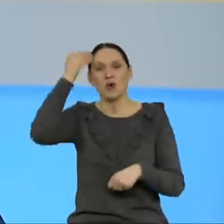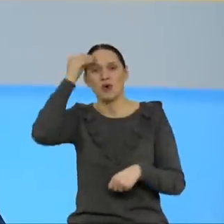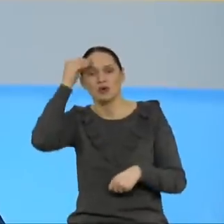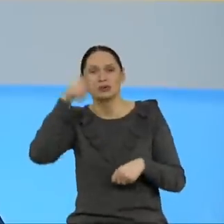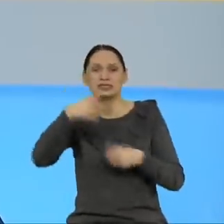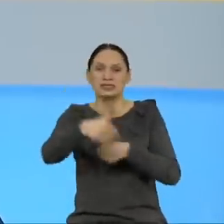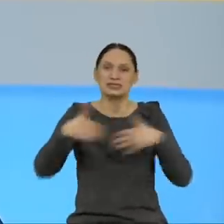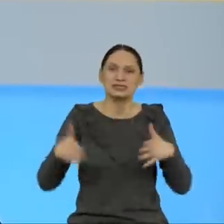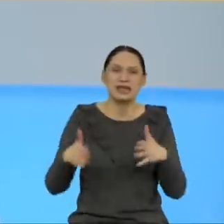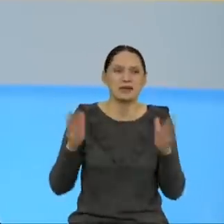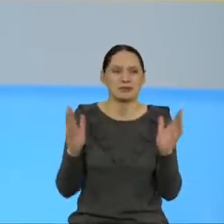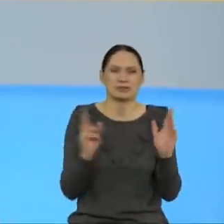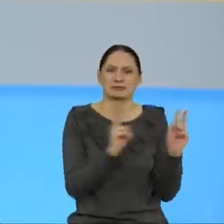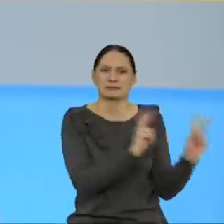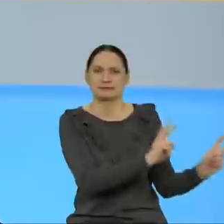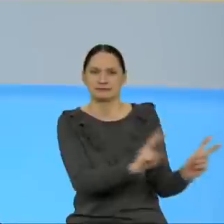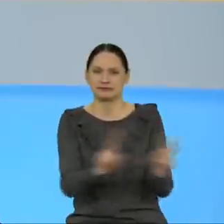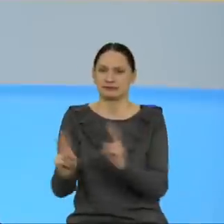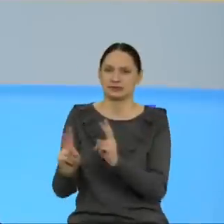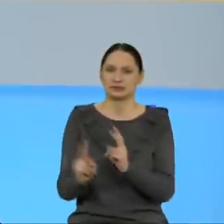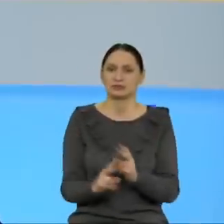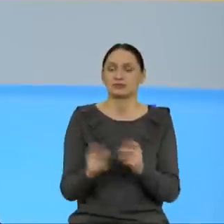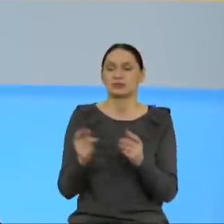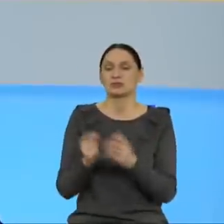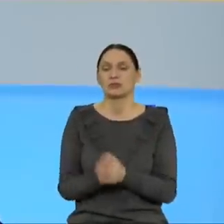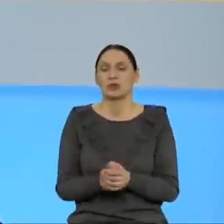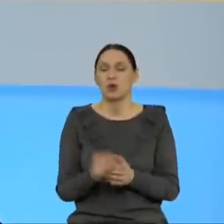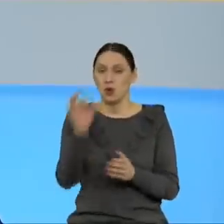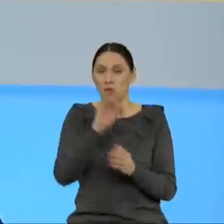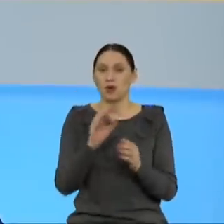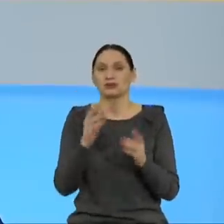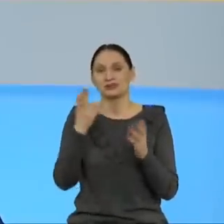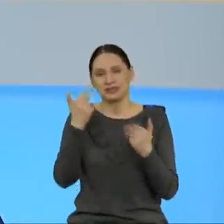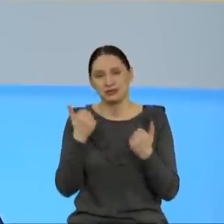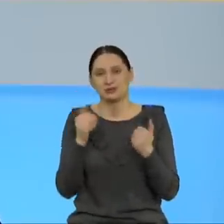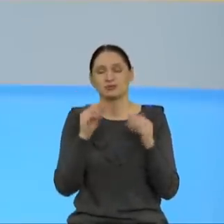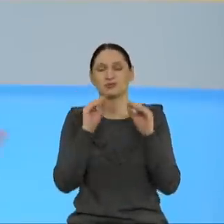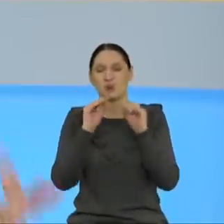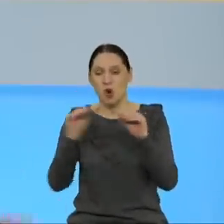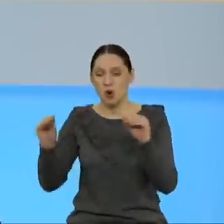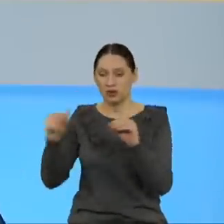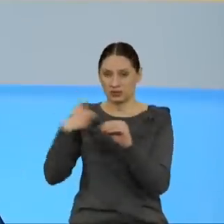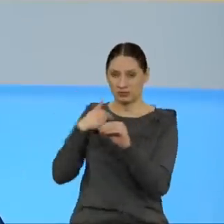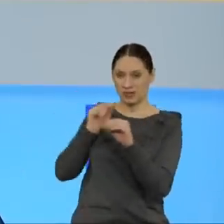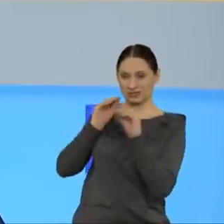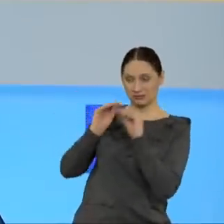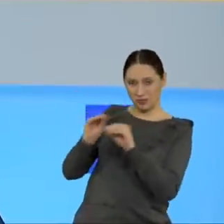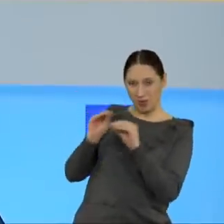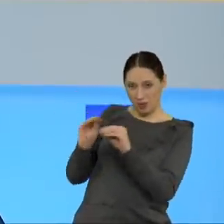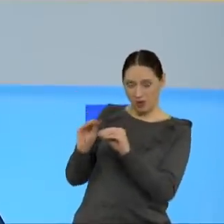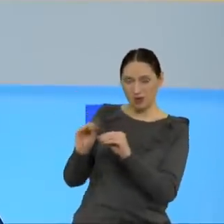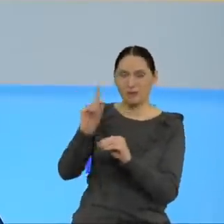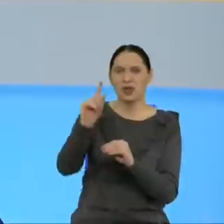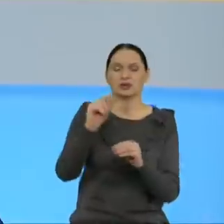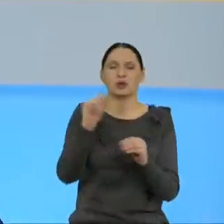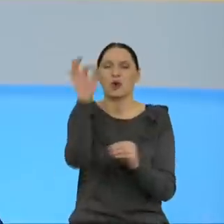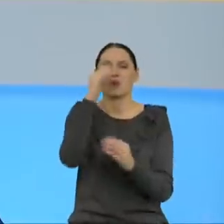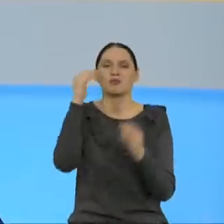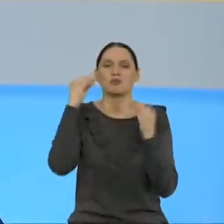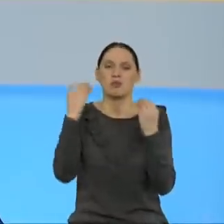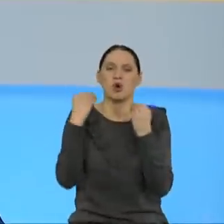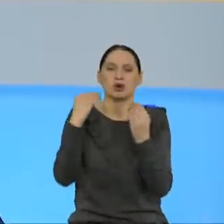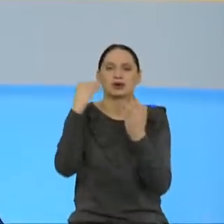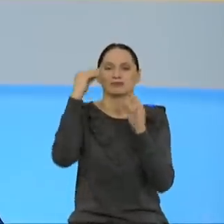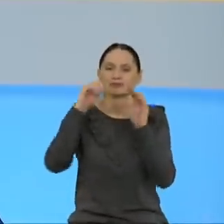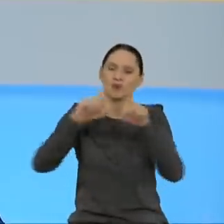sistemos integralumu, ne tik mokytų rengimas, bet ir mokyklų programos ir tas,